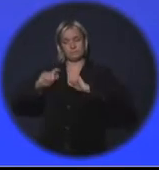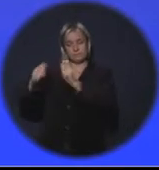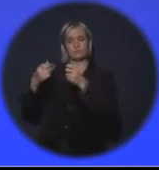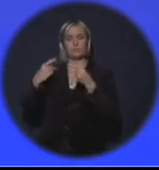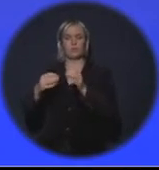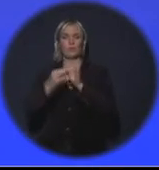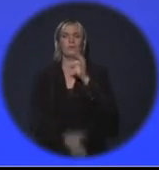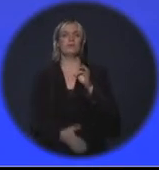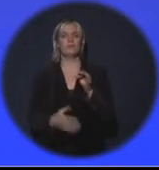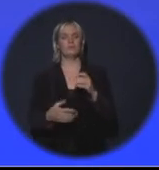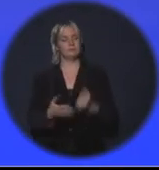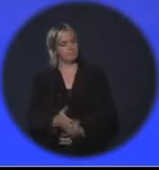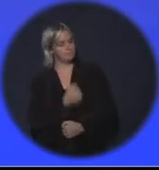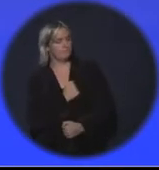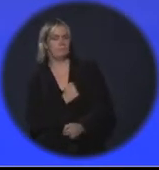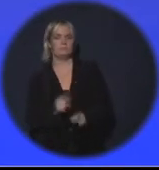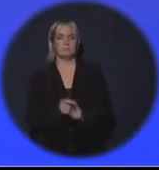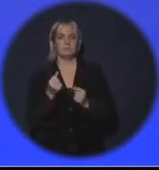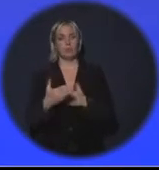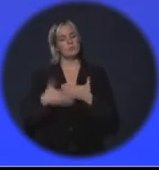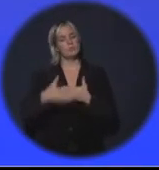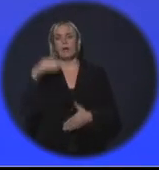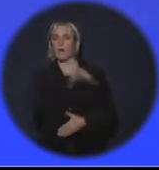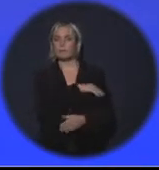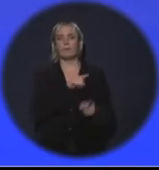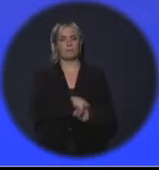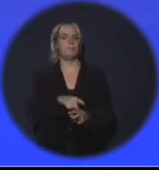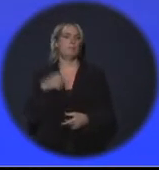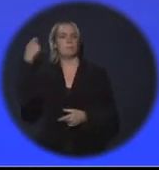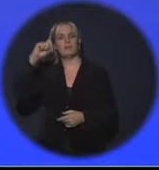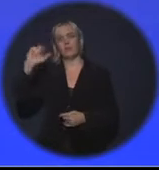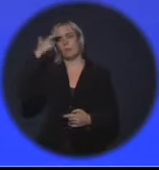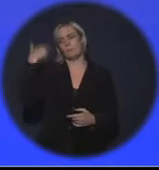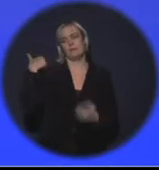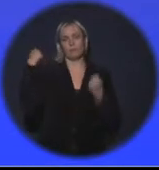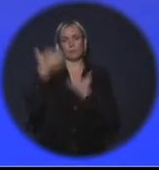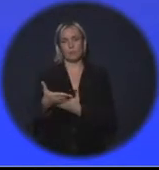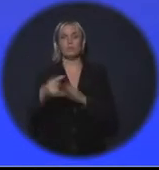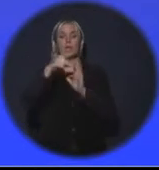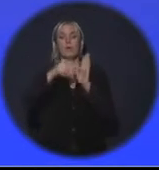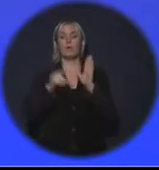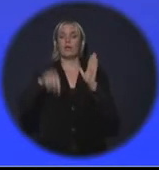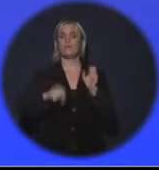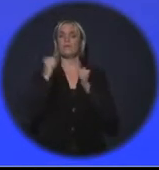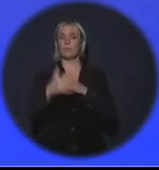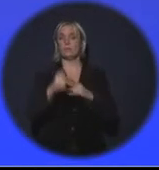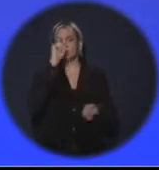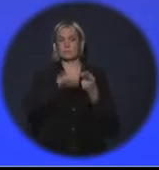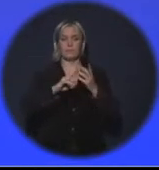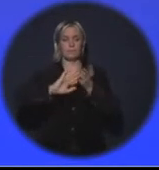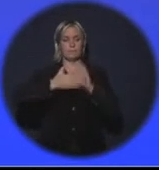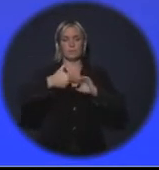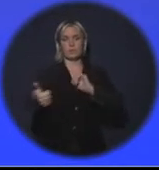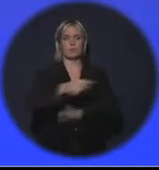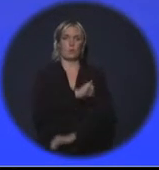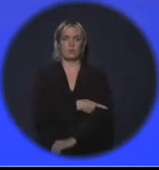ces conclusions et de proposer, dans les meilleurs délais, comme l'a rappelé le président de la République, une loi sur la transition